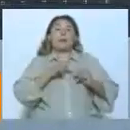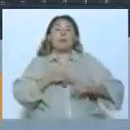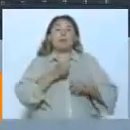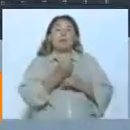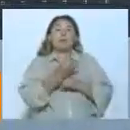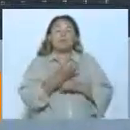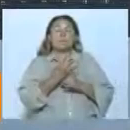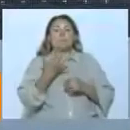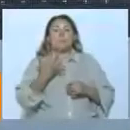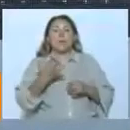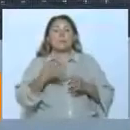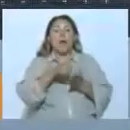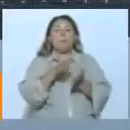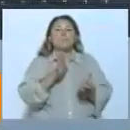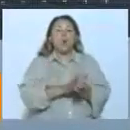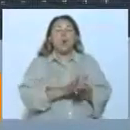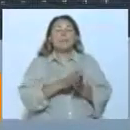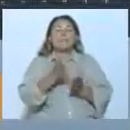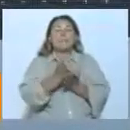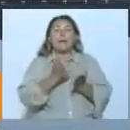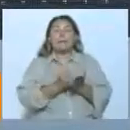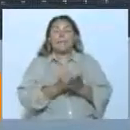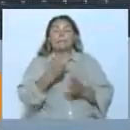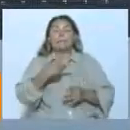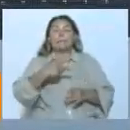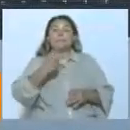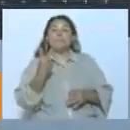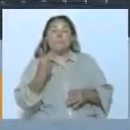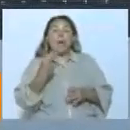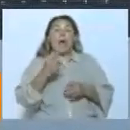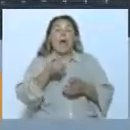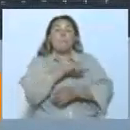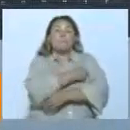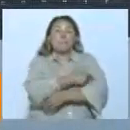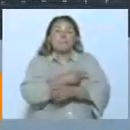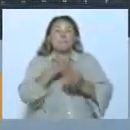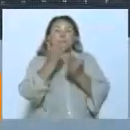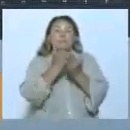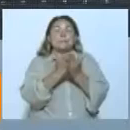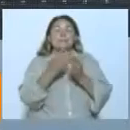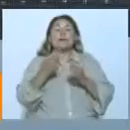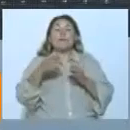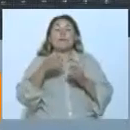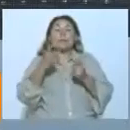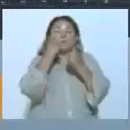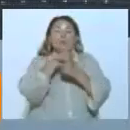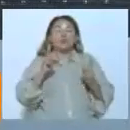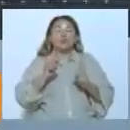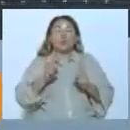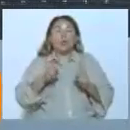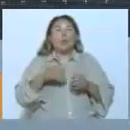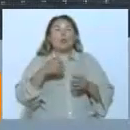14, в том числе 5 оптовых складов, 322 аптеки. Кроме того, стал известен список тех, кто участвует в обороте